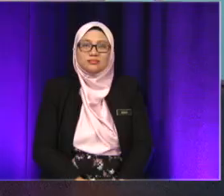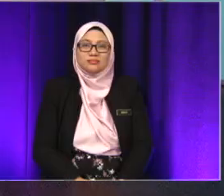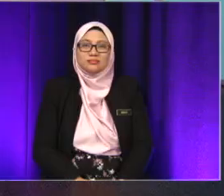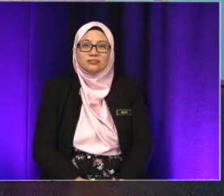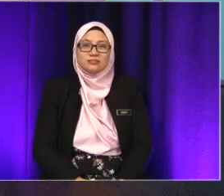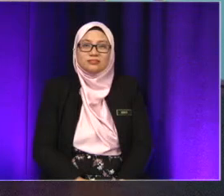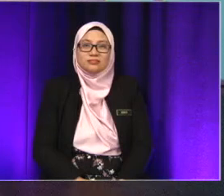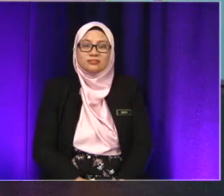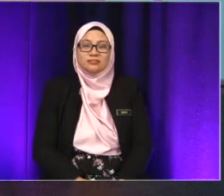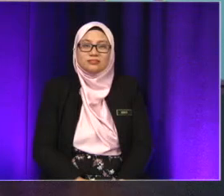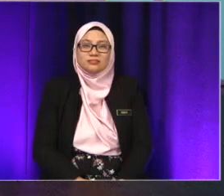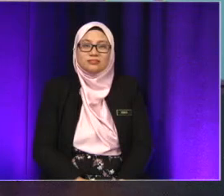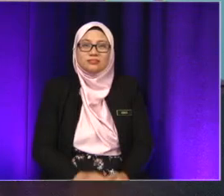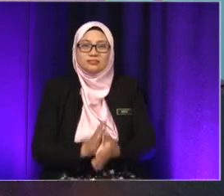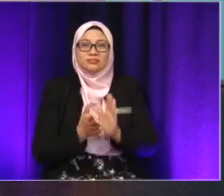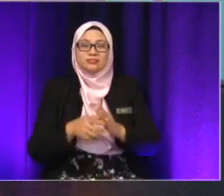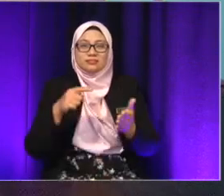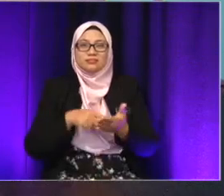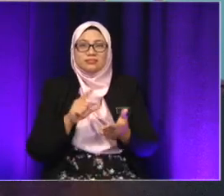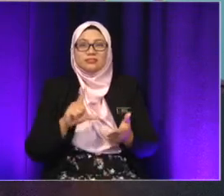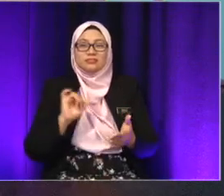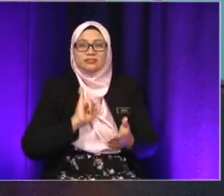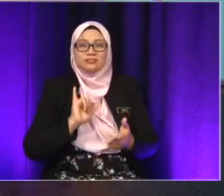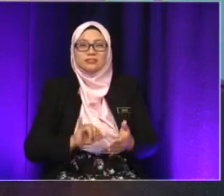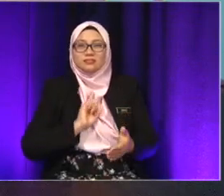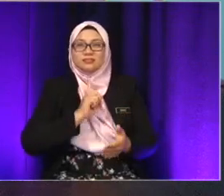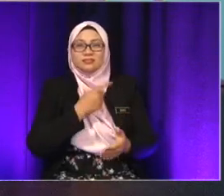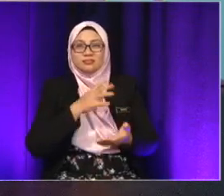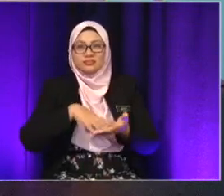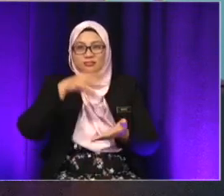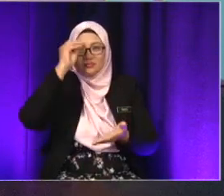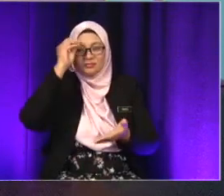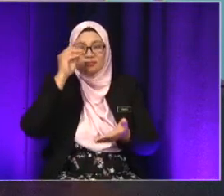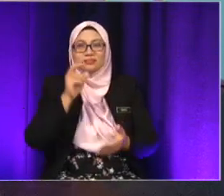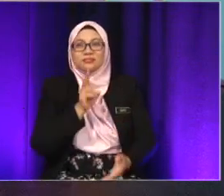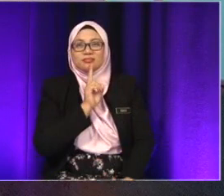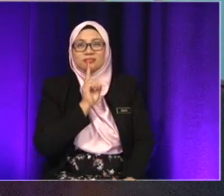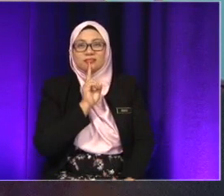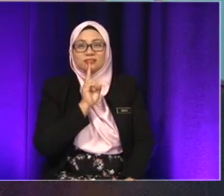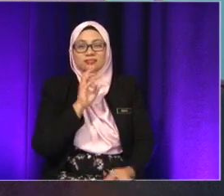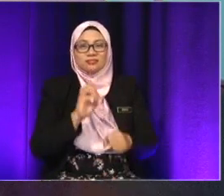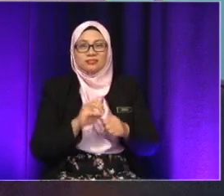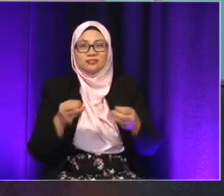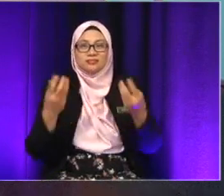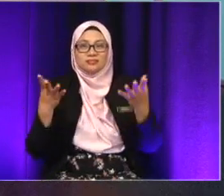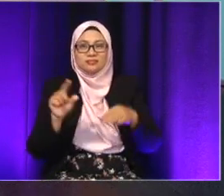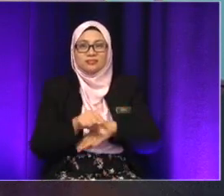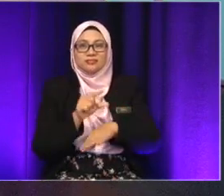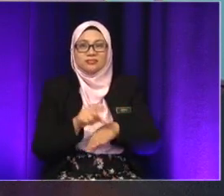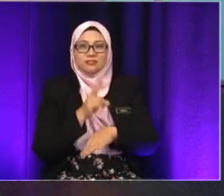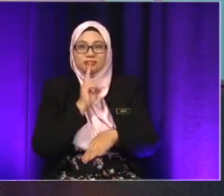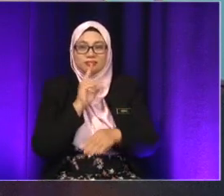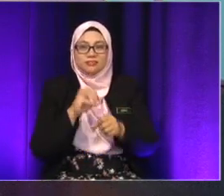insya-Allah. Jadi inilah yang kita dapat belajar pada hari ini tentang hidrolik cikgu Banyak menggunakan hidrolik dalam kehidupan seharian kita, tak kira kita naik bas